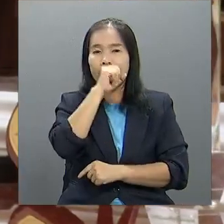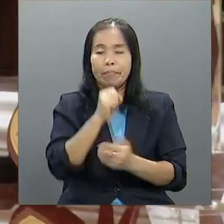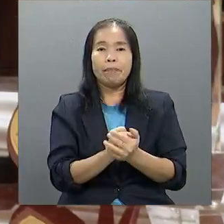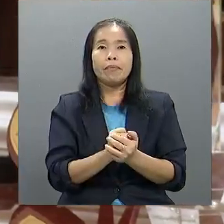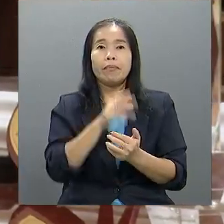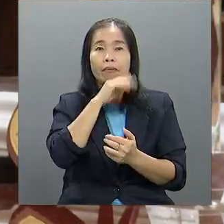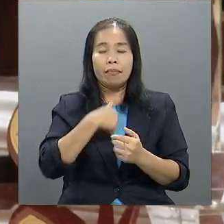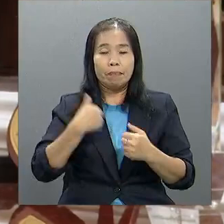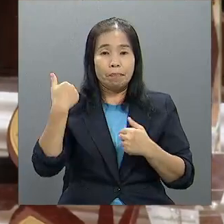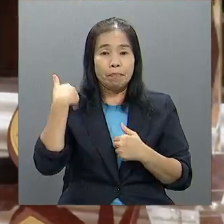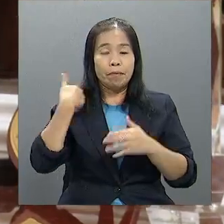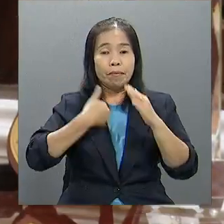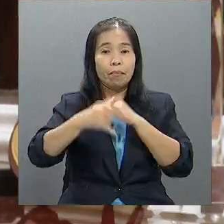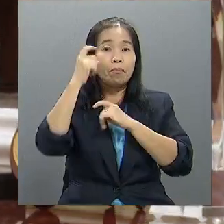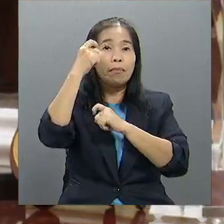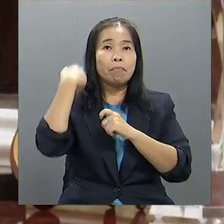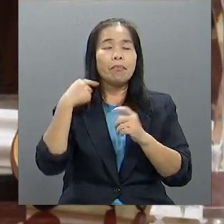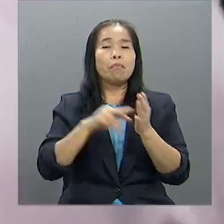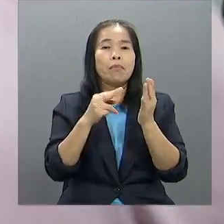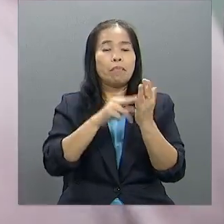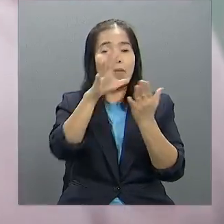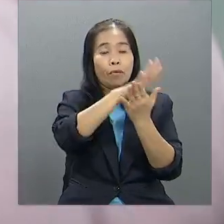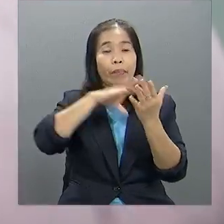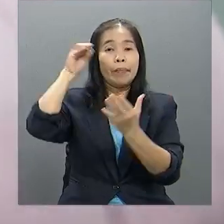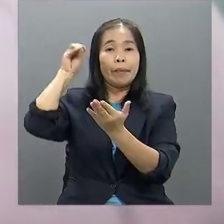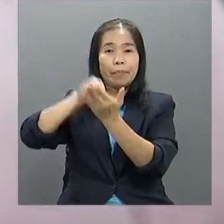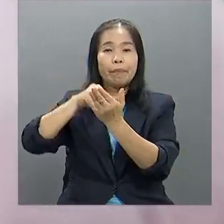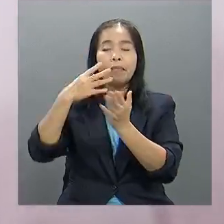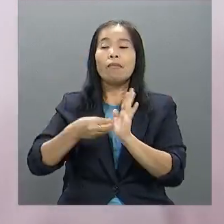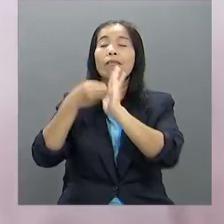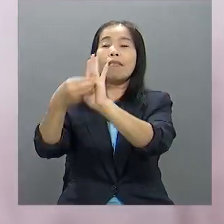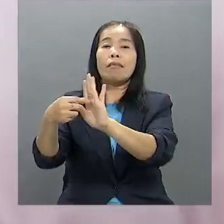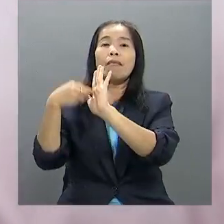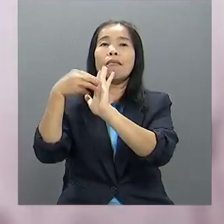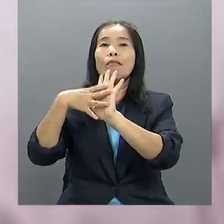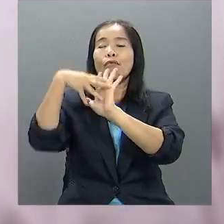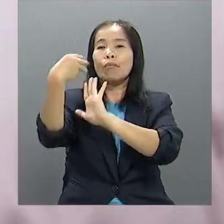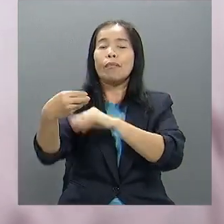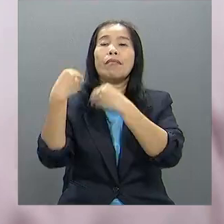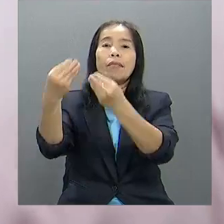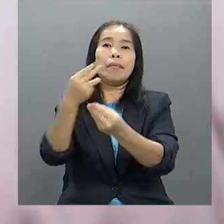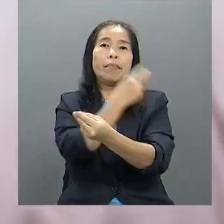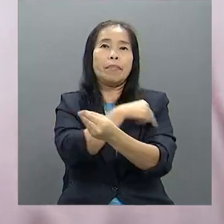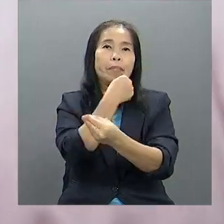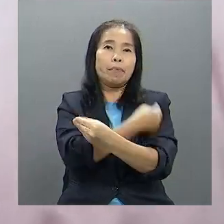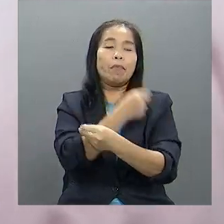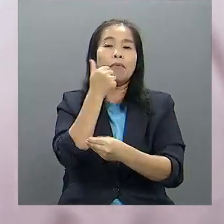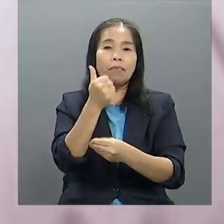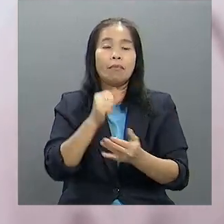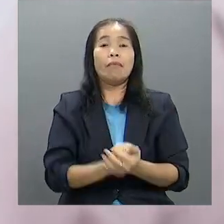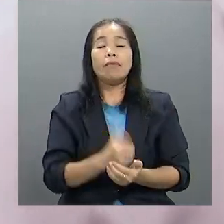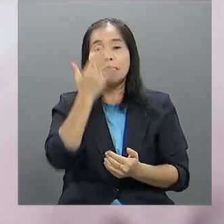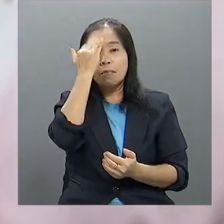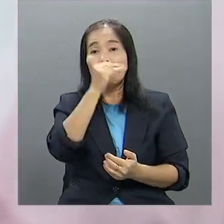ราสามารถที่จะดาวน์โหลดข้อมูลนี้ให้กับแพทย์หรือผู้ที่ทำการสอบสวนโรคได้นะคราวนี้ถ้าเกิดว่าเรามีการเช็ค